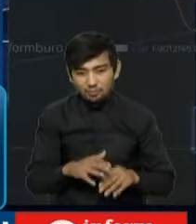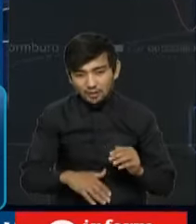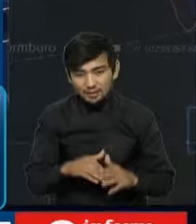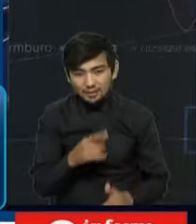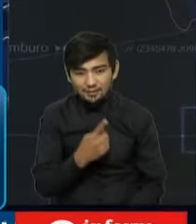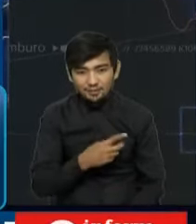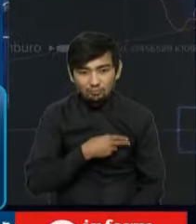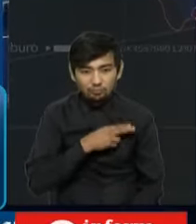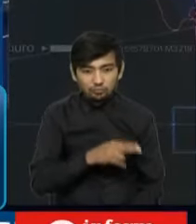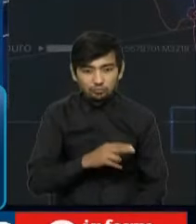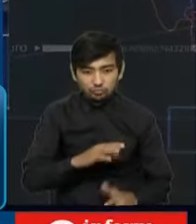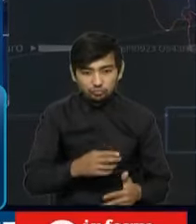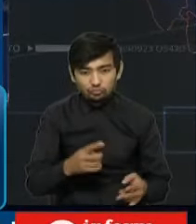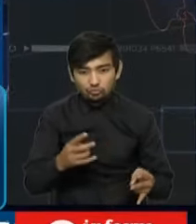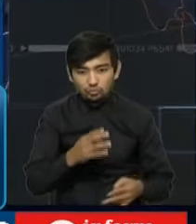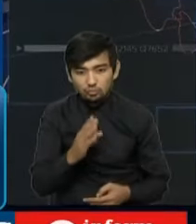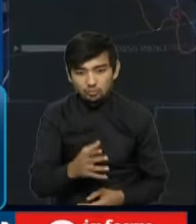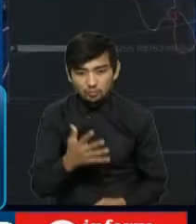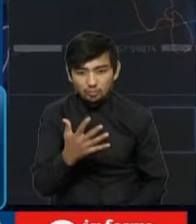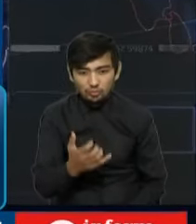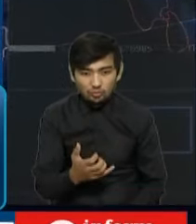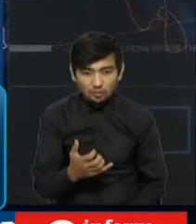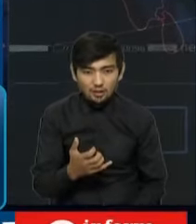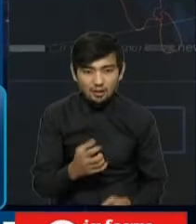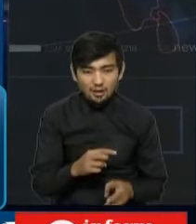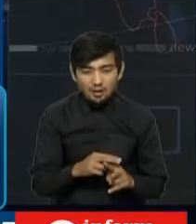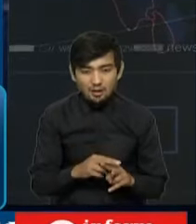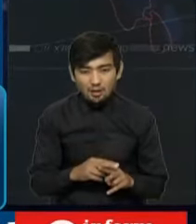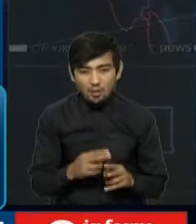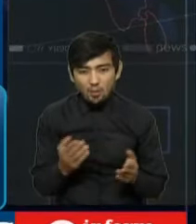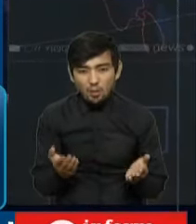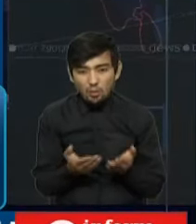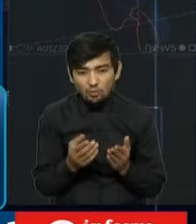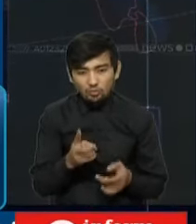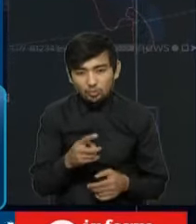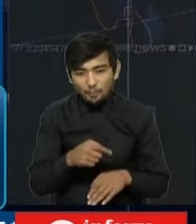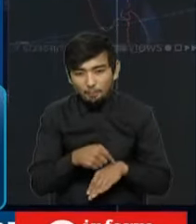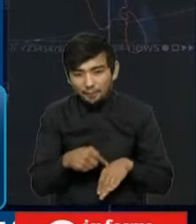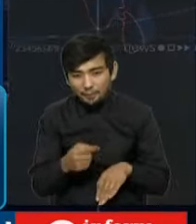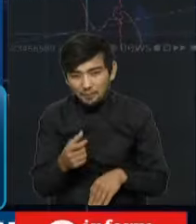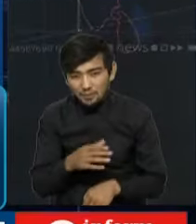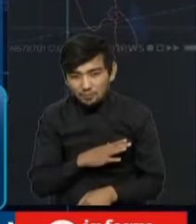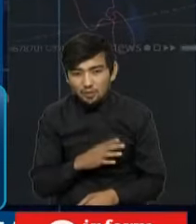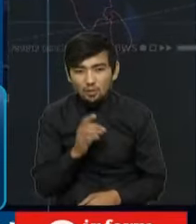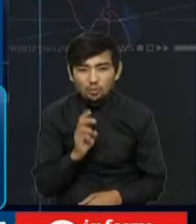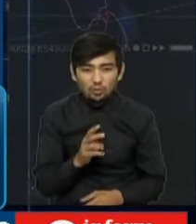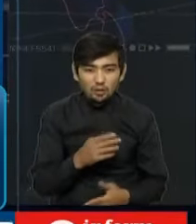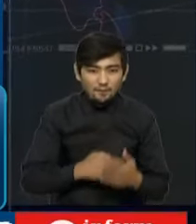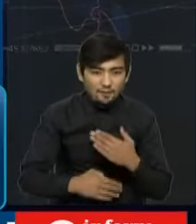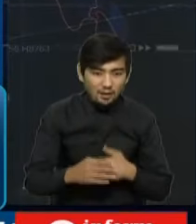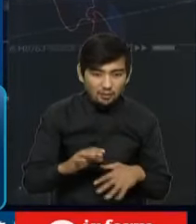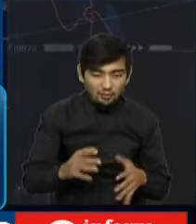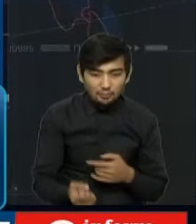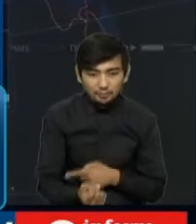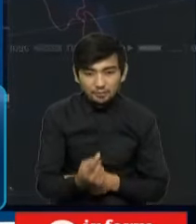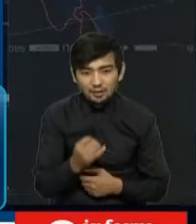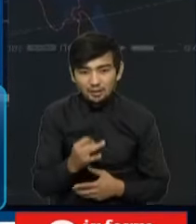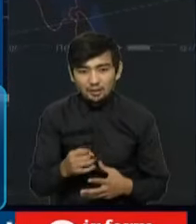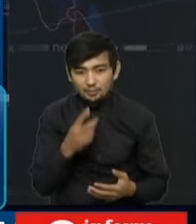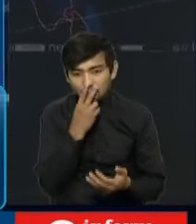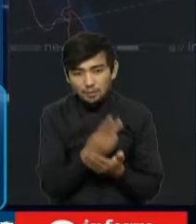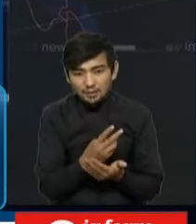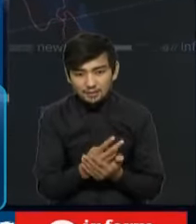на один смертельный случай должно быть приходиться 500 этих несчастных случаев. То есть это легкие, там кто-то царапину получил, кто-то там инвалидом стал. У нас этот